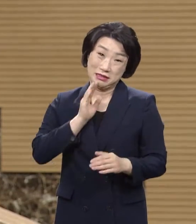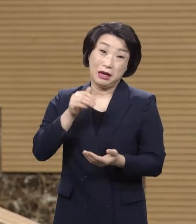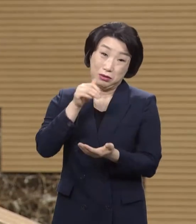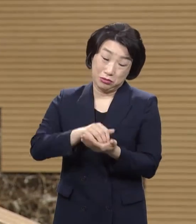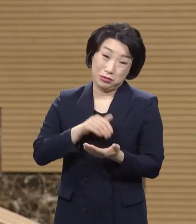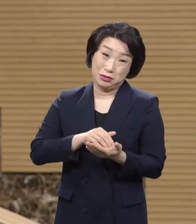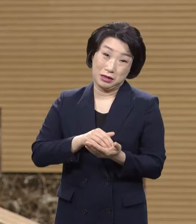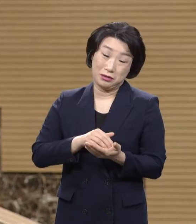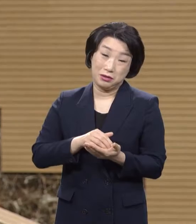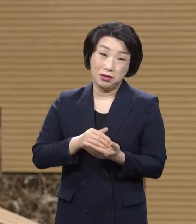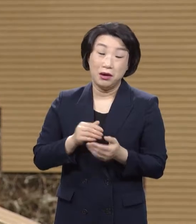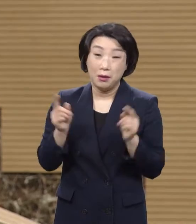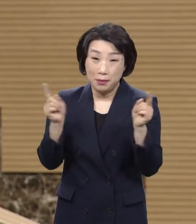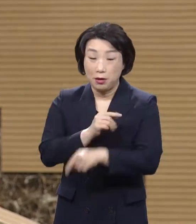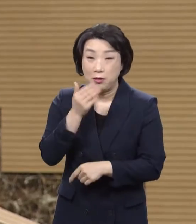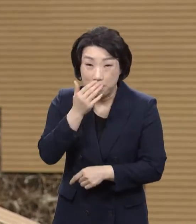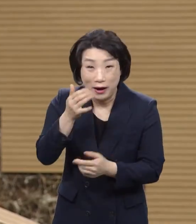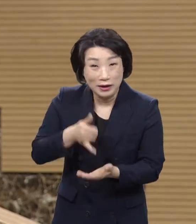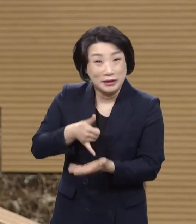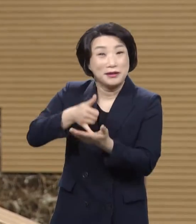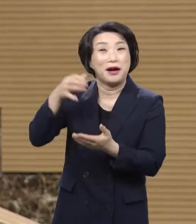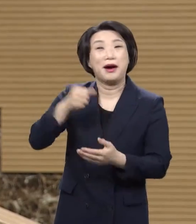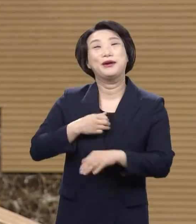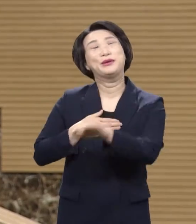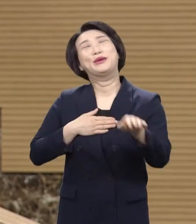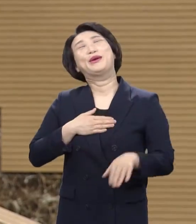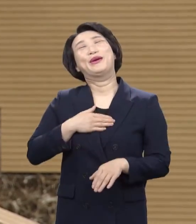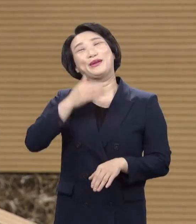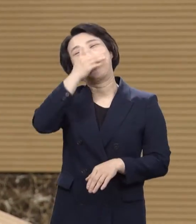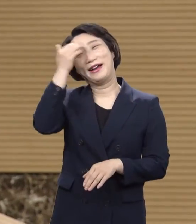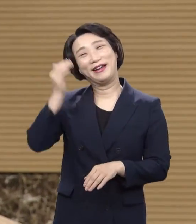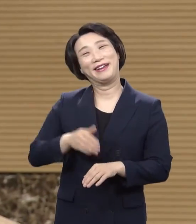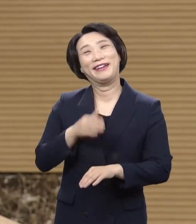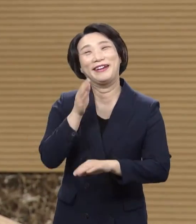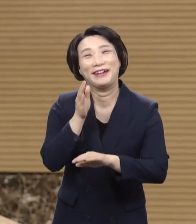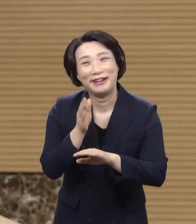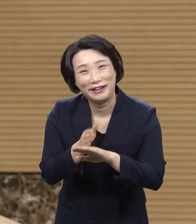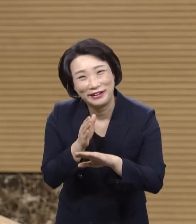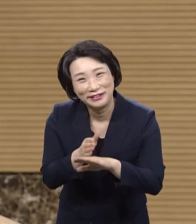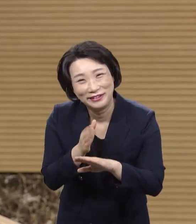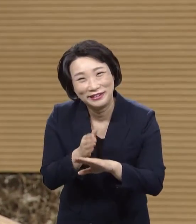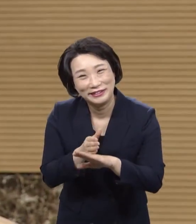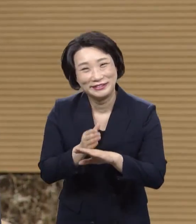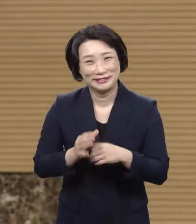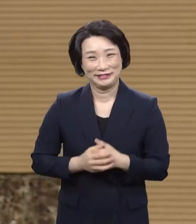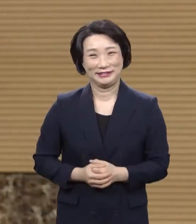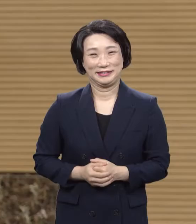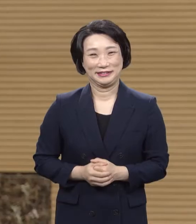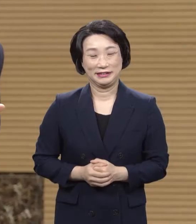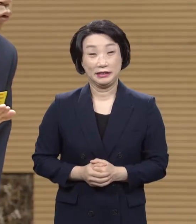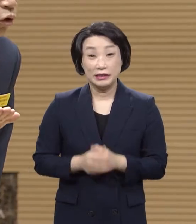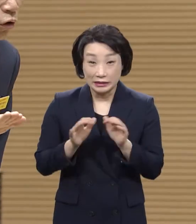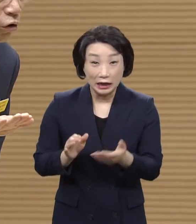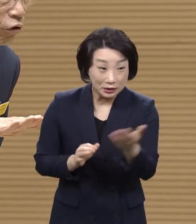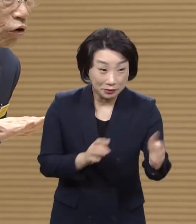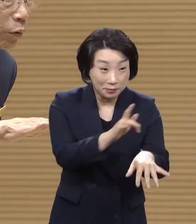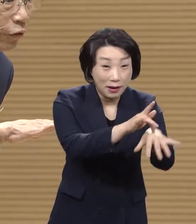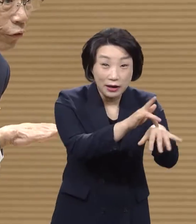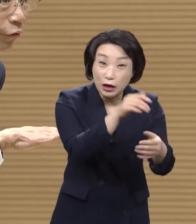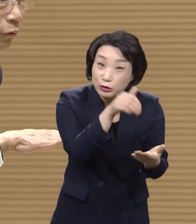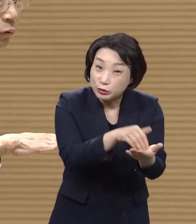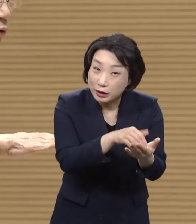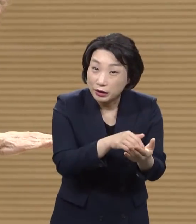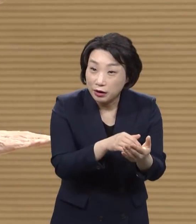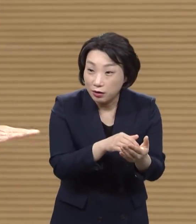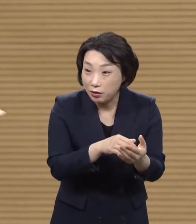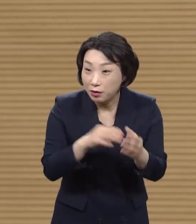후회할 수 있는 인격을 가진 것을 감사하자 이 말이에요. 자, 마귀가 후회하는 거